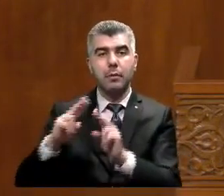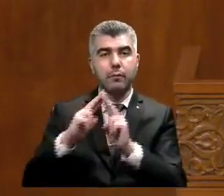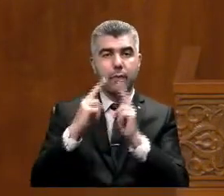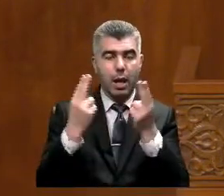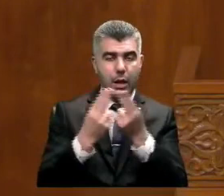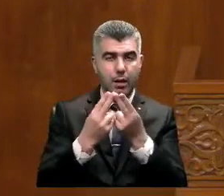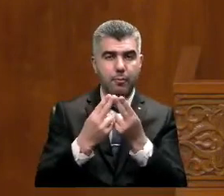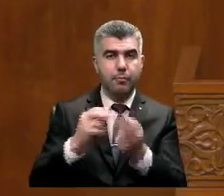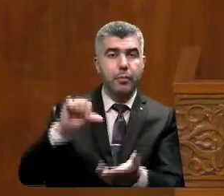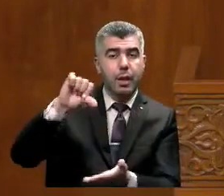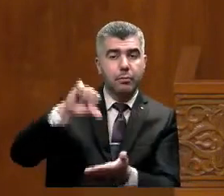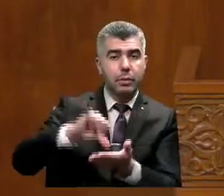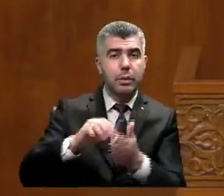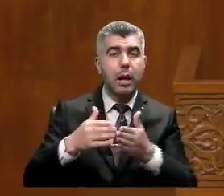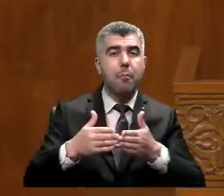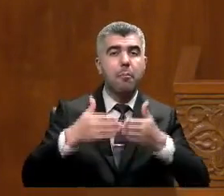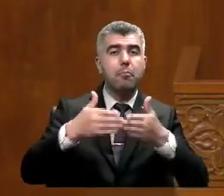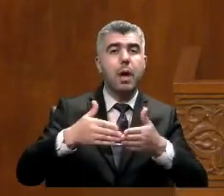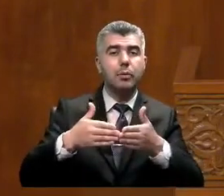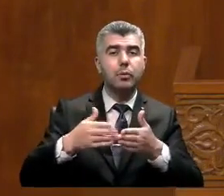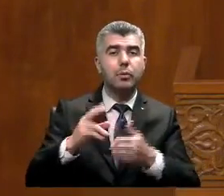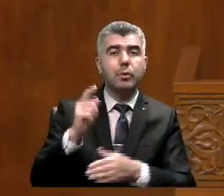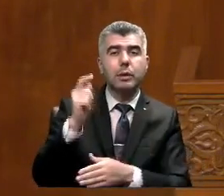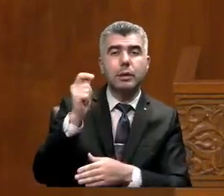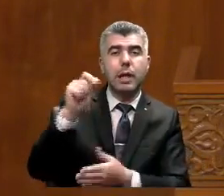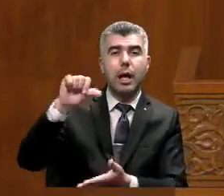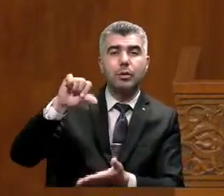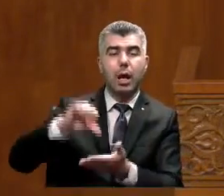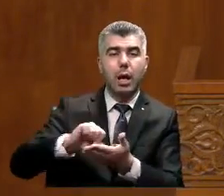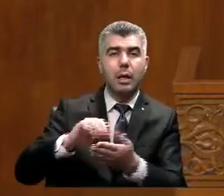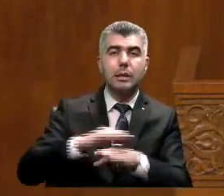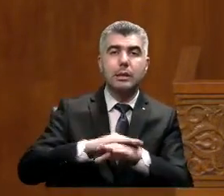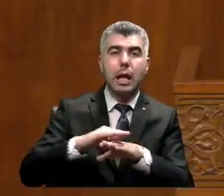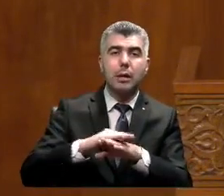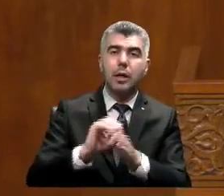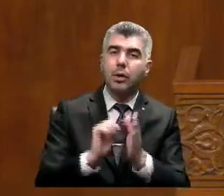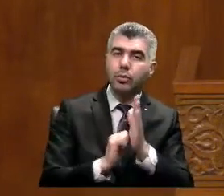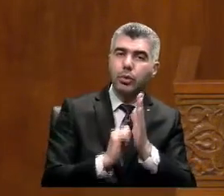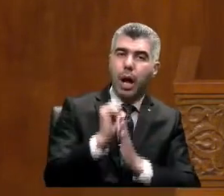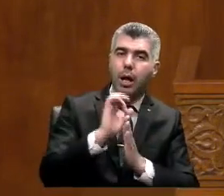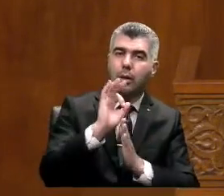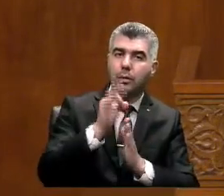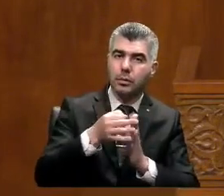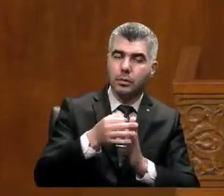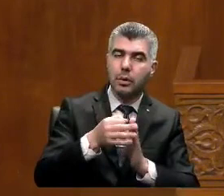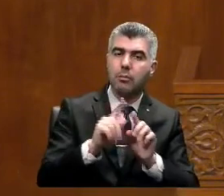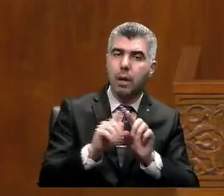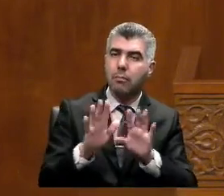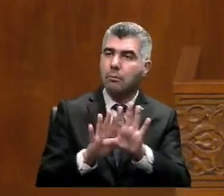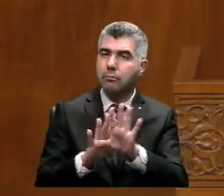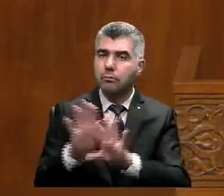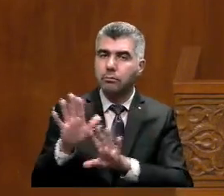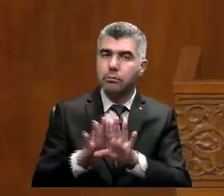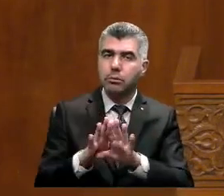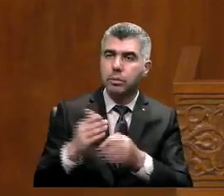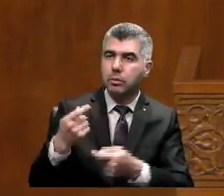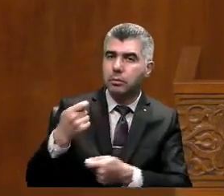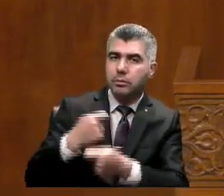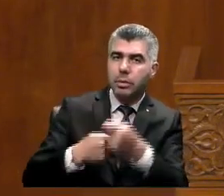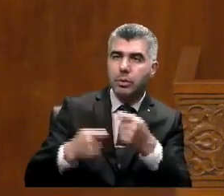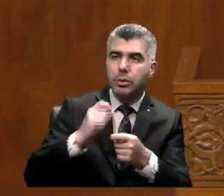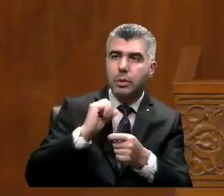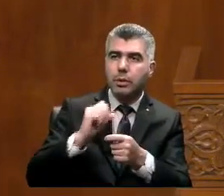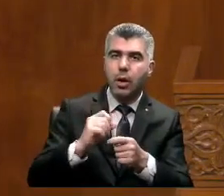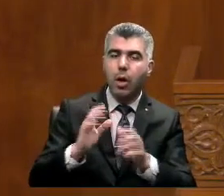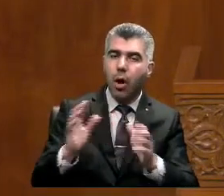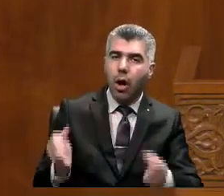طنجة المتوسط نموذجاً لنجاح هذه السياسة على المستوى الاقتصادي بالنظر إلى الدينامية الاقتصادية التي انطلقت بفضل هذا